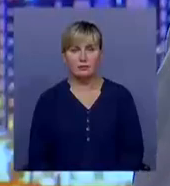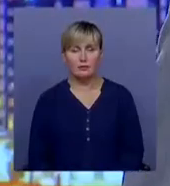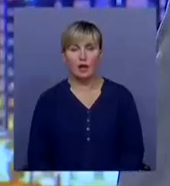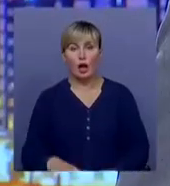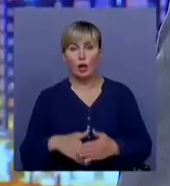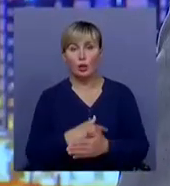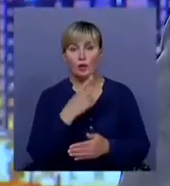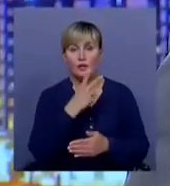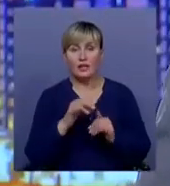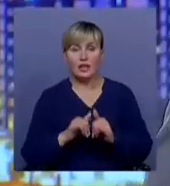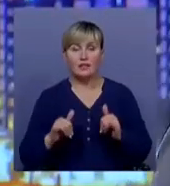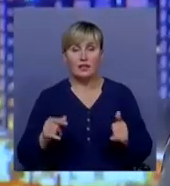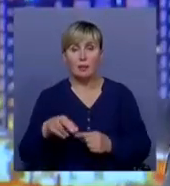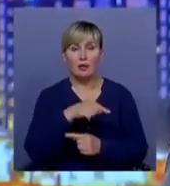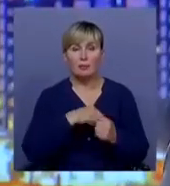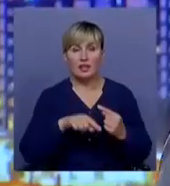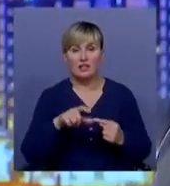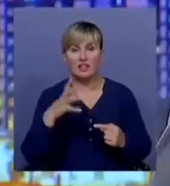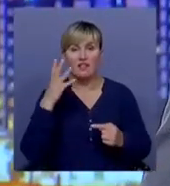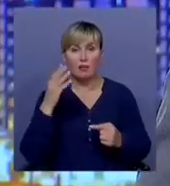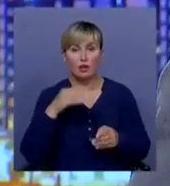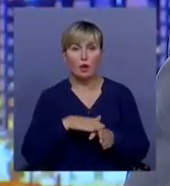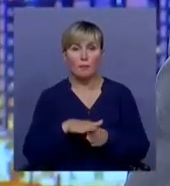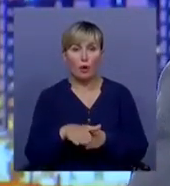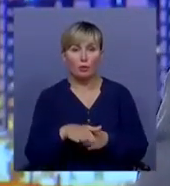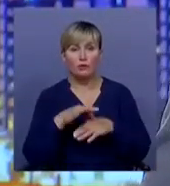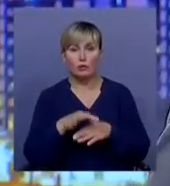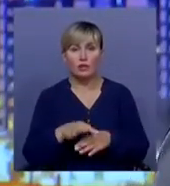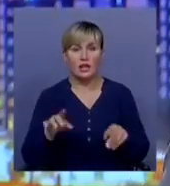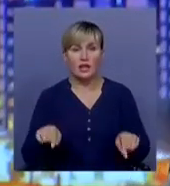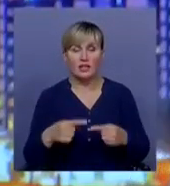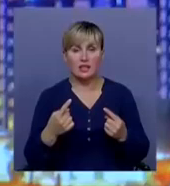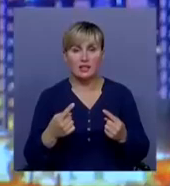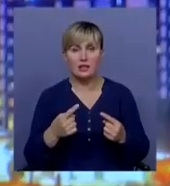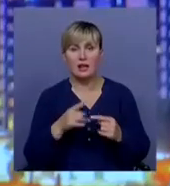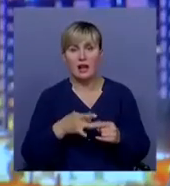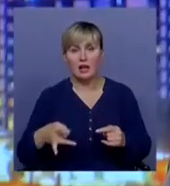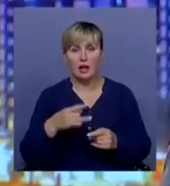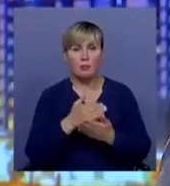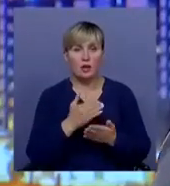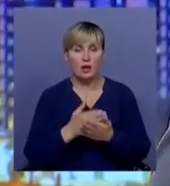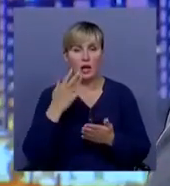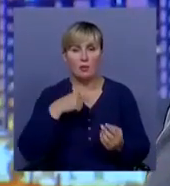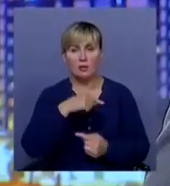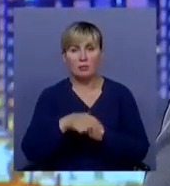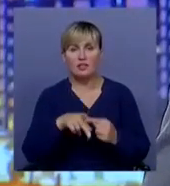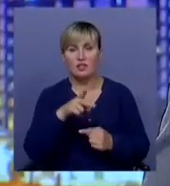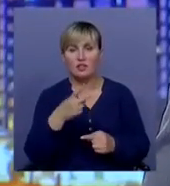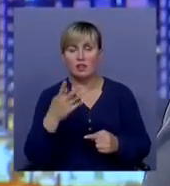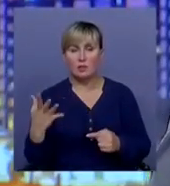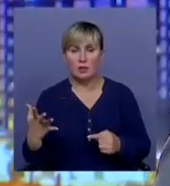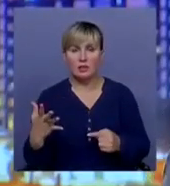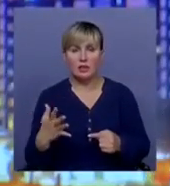Новый виток развития для предпринимателей. В Алматы полным ходом идет реализация региональной программы «Алматы Бизнес